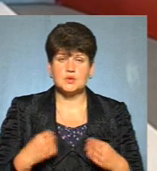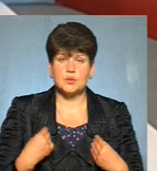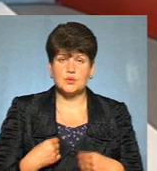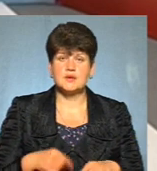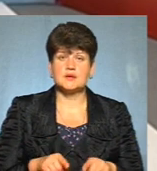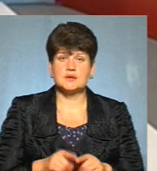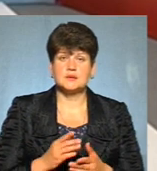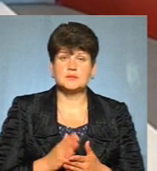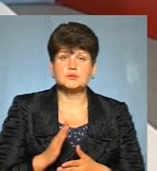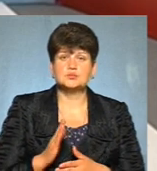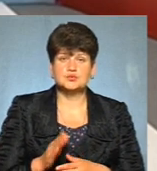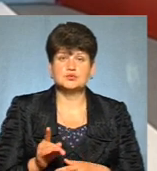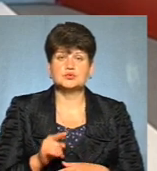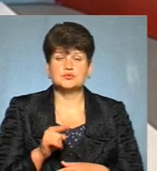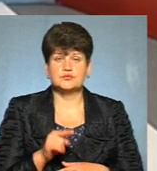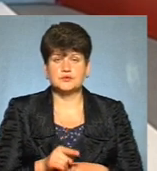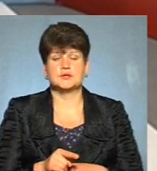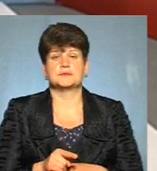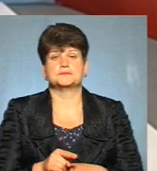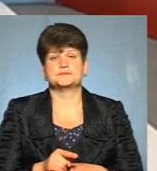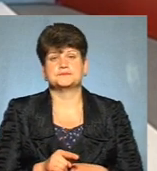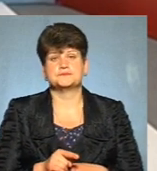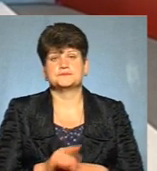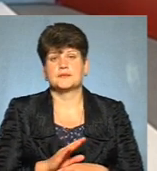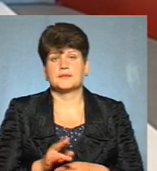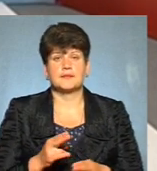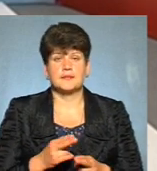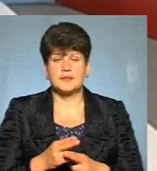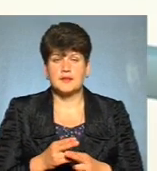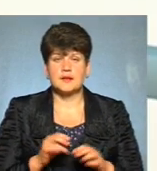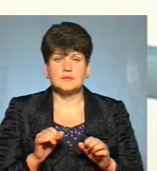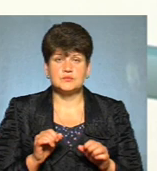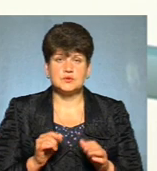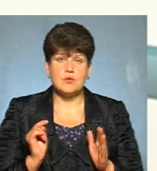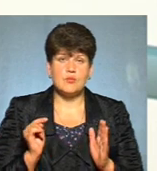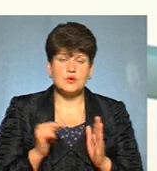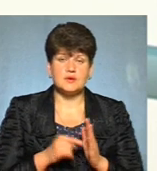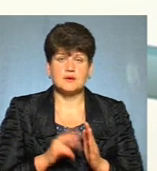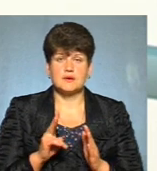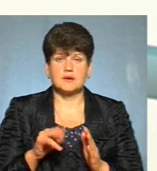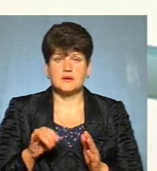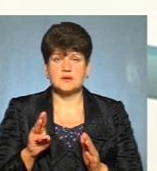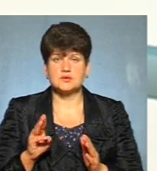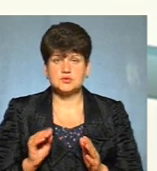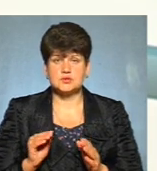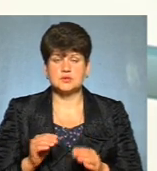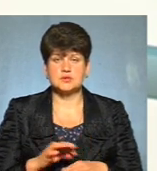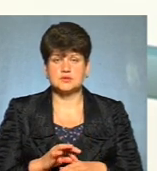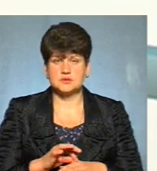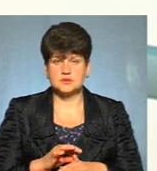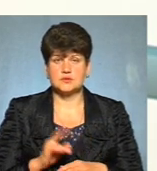мають бути, щоб вони запобігали можливості проникнення кліща на шкіру. Кліщ